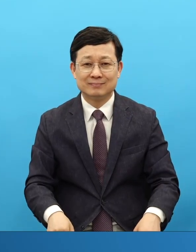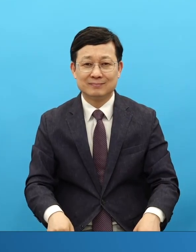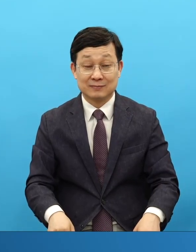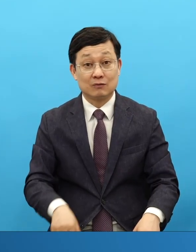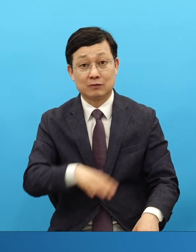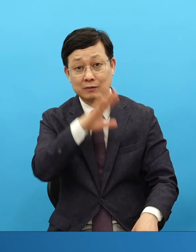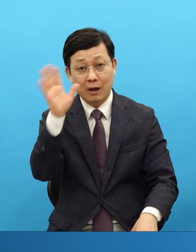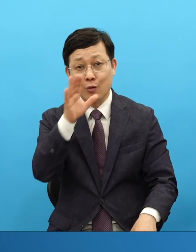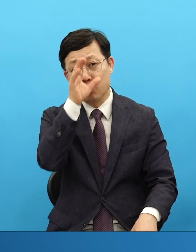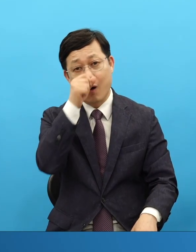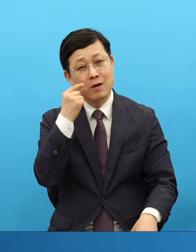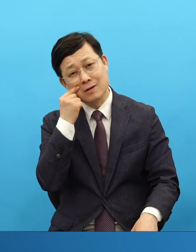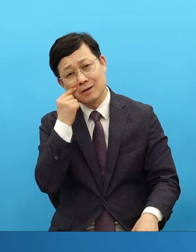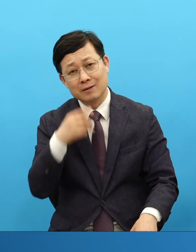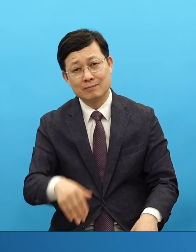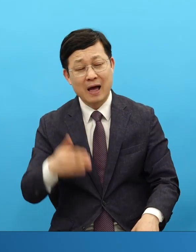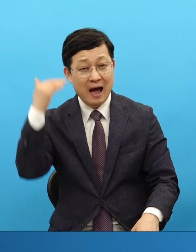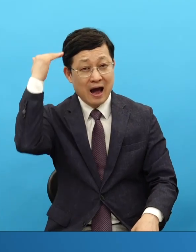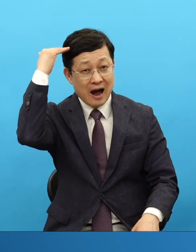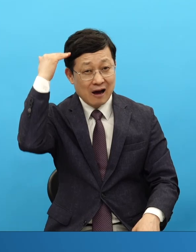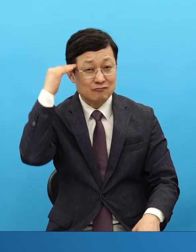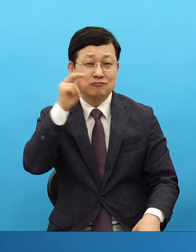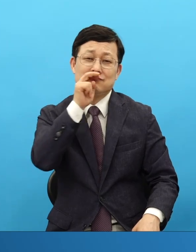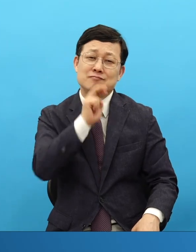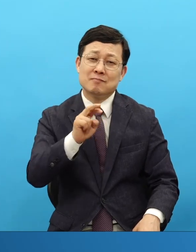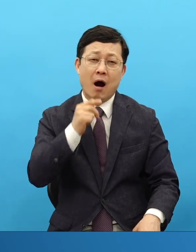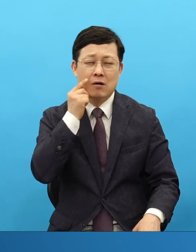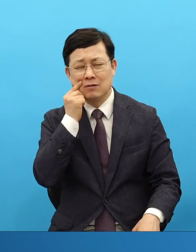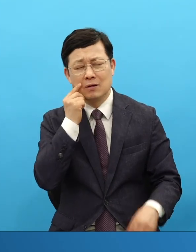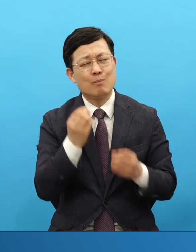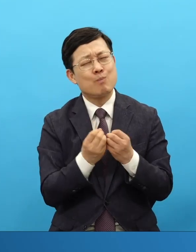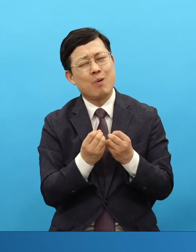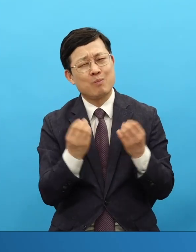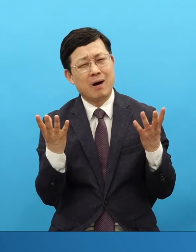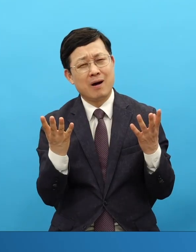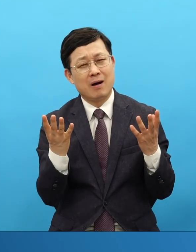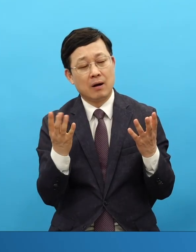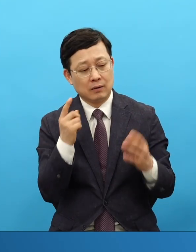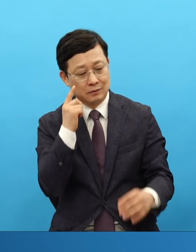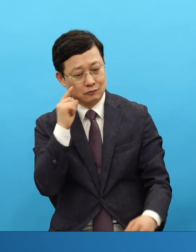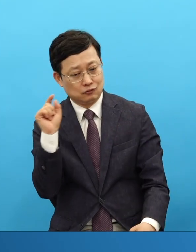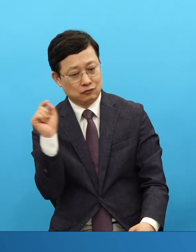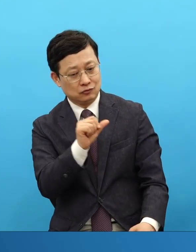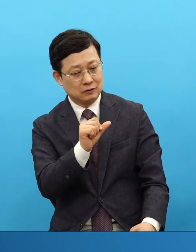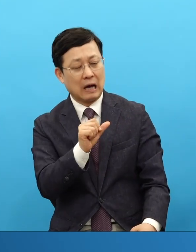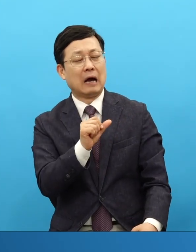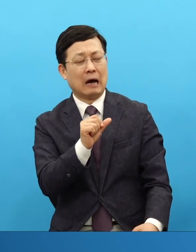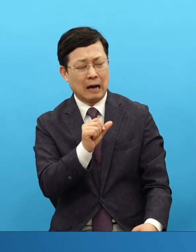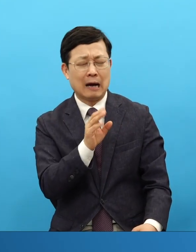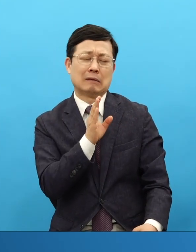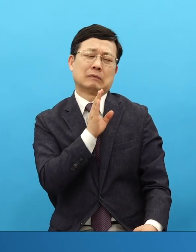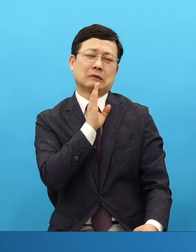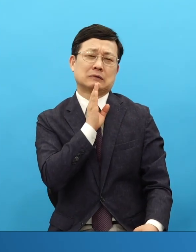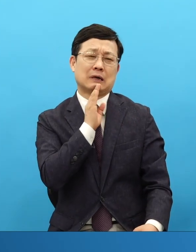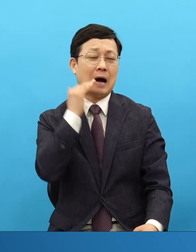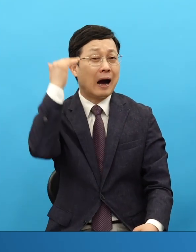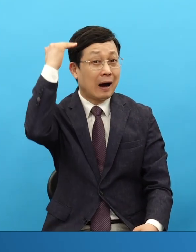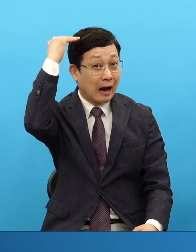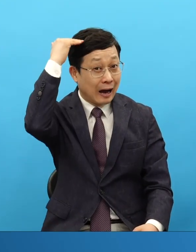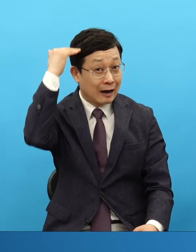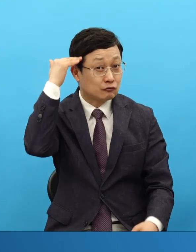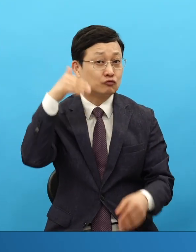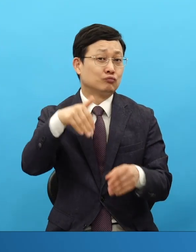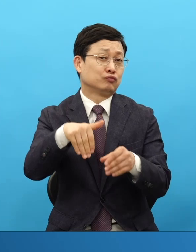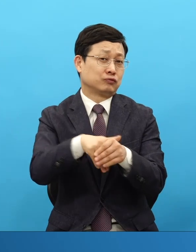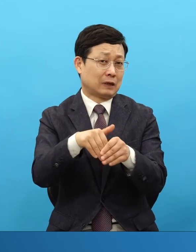난립니다 지금. Korean music is in uproar. 이게 뭡니까? What is this? 빨리 눈치채야지 아무리 머리가 나빠도 그렇죠. You must quickly catch on, no matter